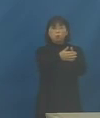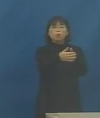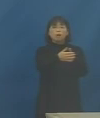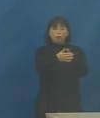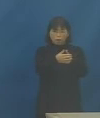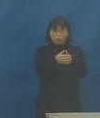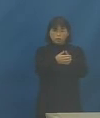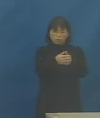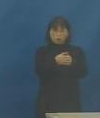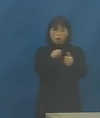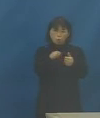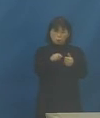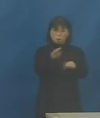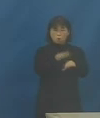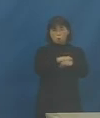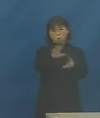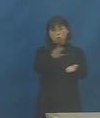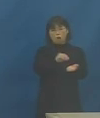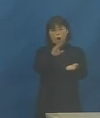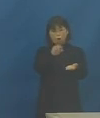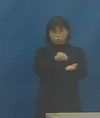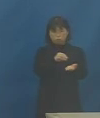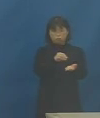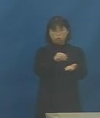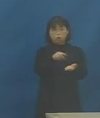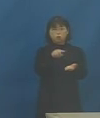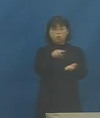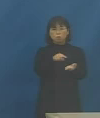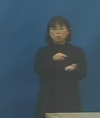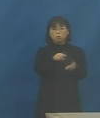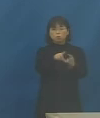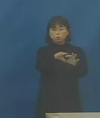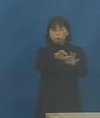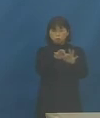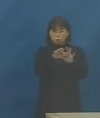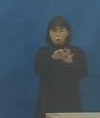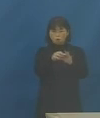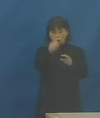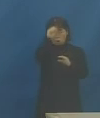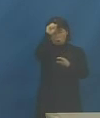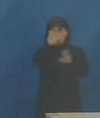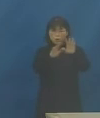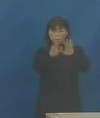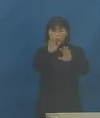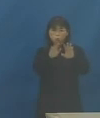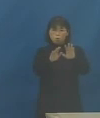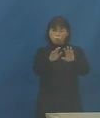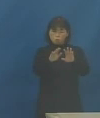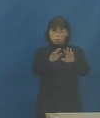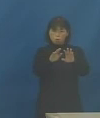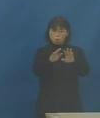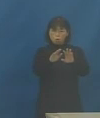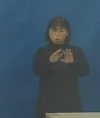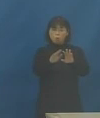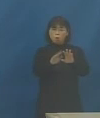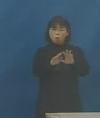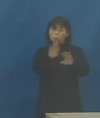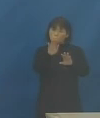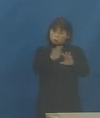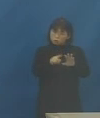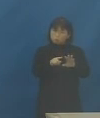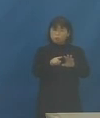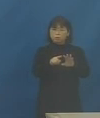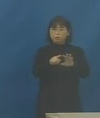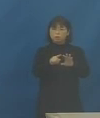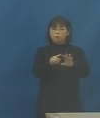活用していただくとそうするとあの病状進行の度合いなどがあのこれが